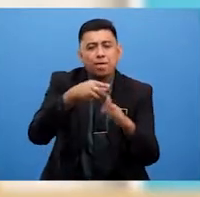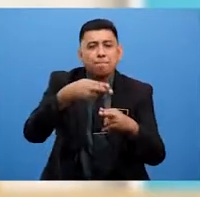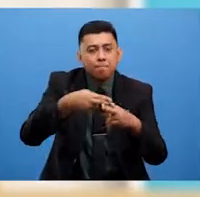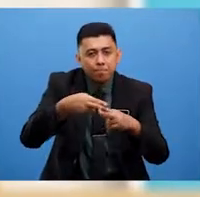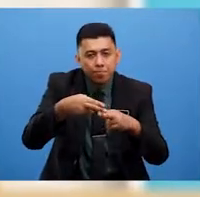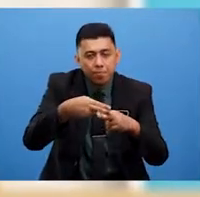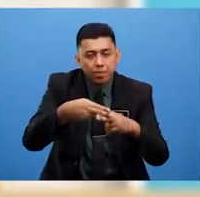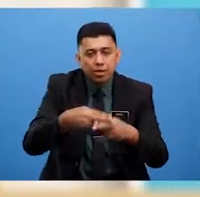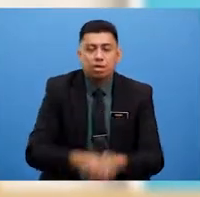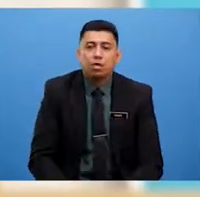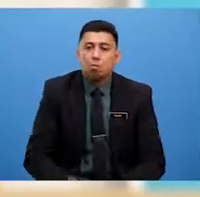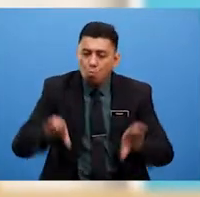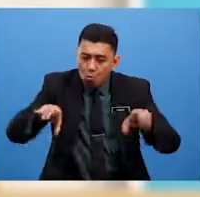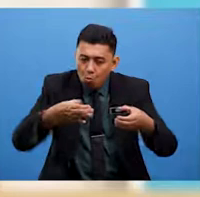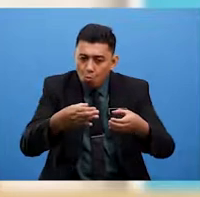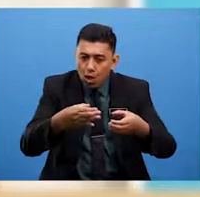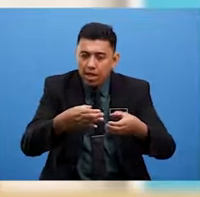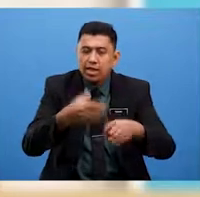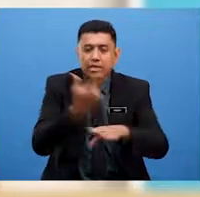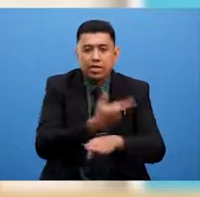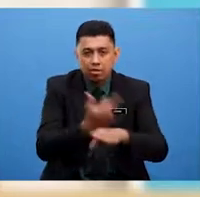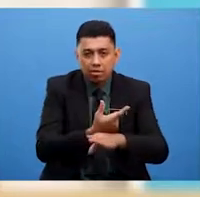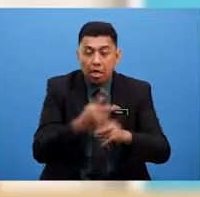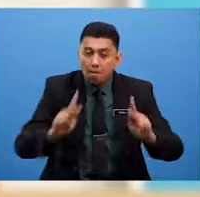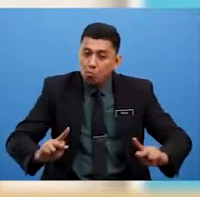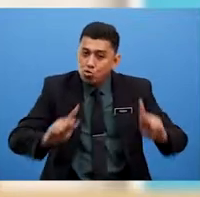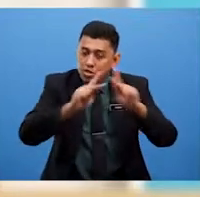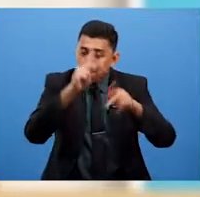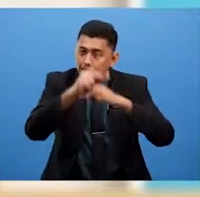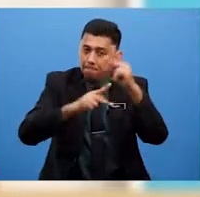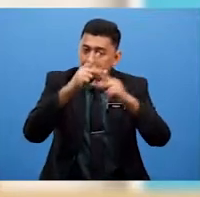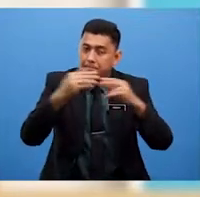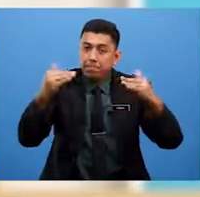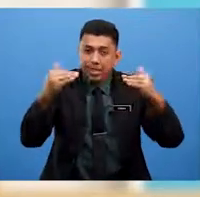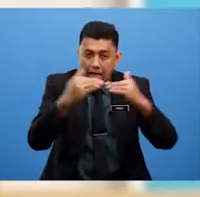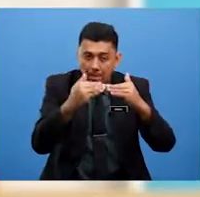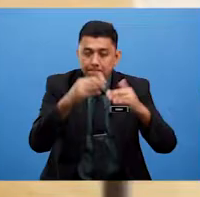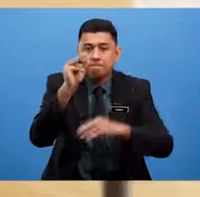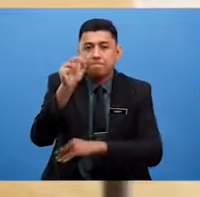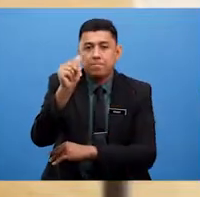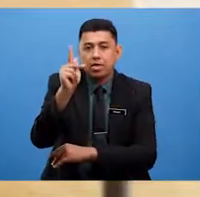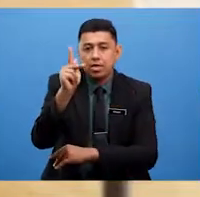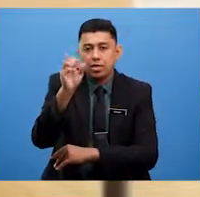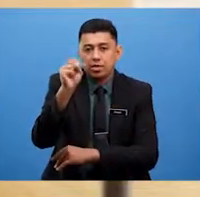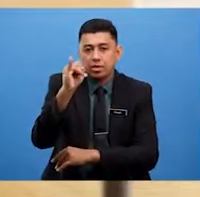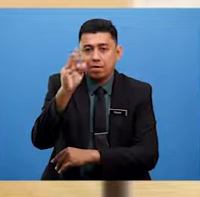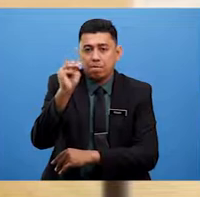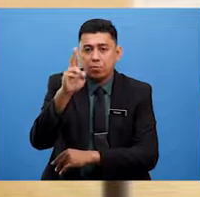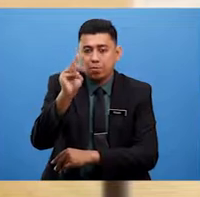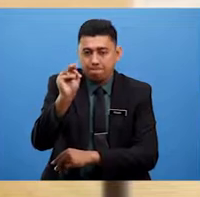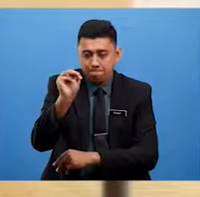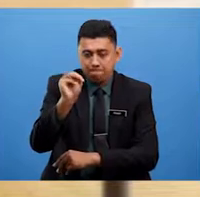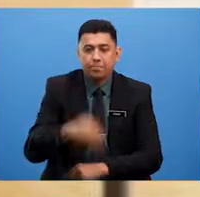dalam pengelolaan latihan dan pencapaian puncak prestasi pada tahap maksimum. Baiklah